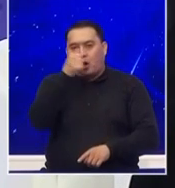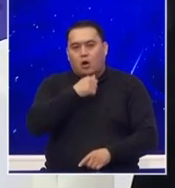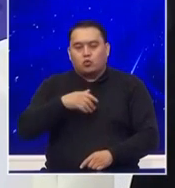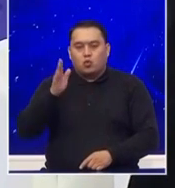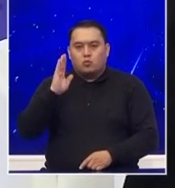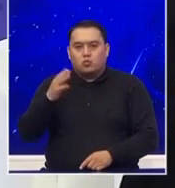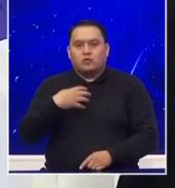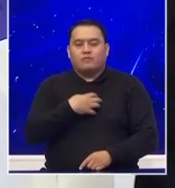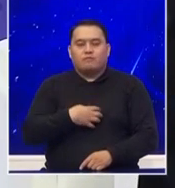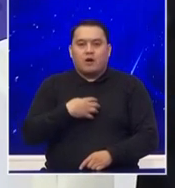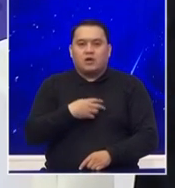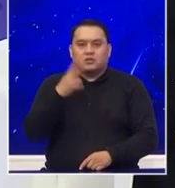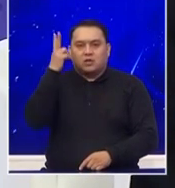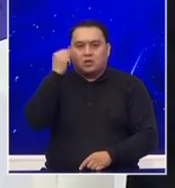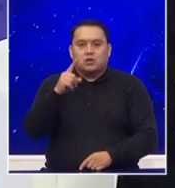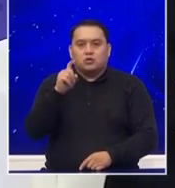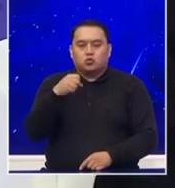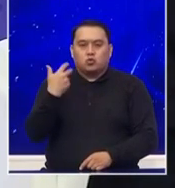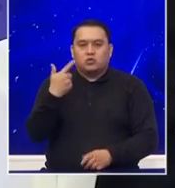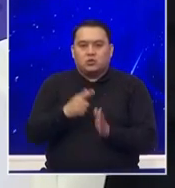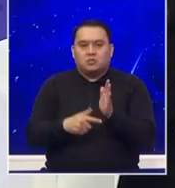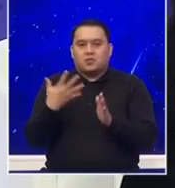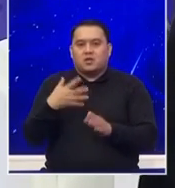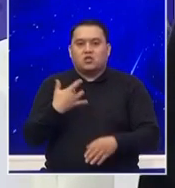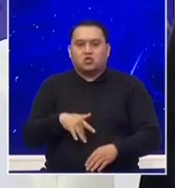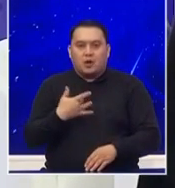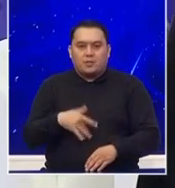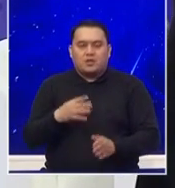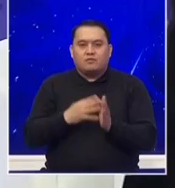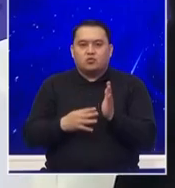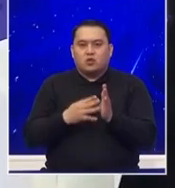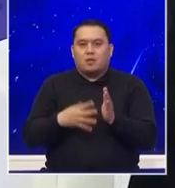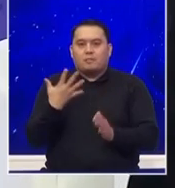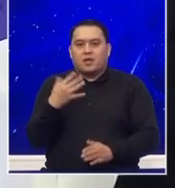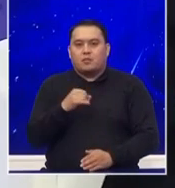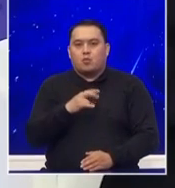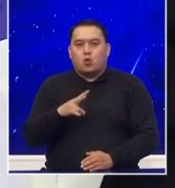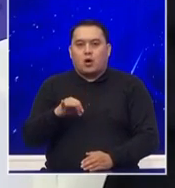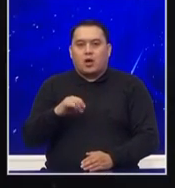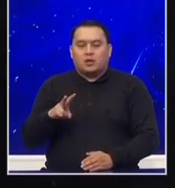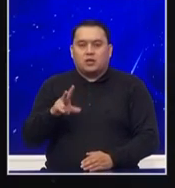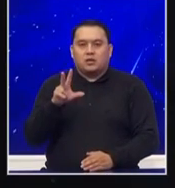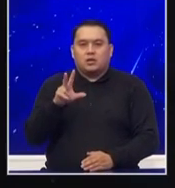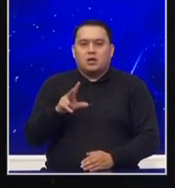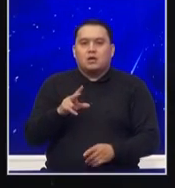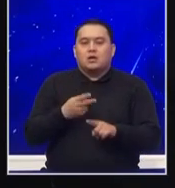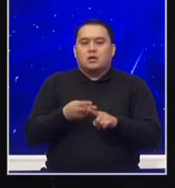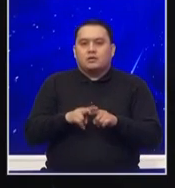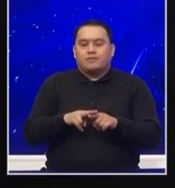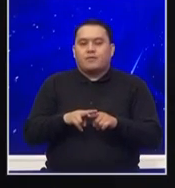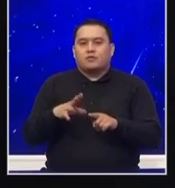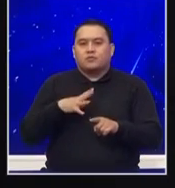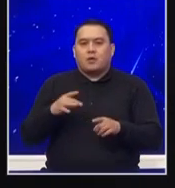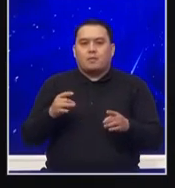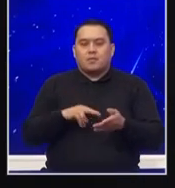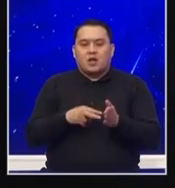30-летие независимости, 175-летие Жабаева, 90-летие Мақатаева, 350-летие Жолбарыс Би.